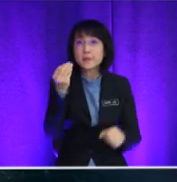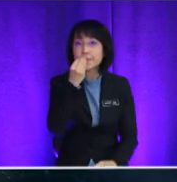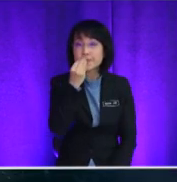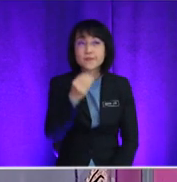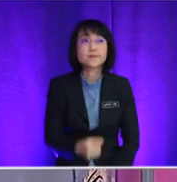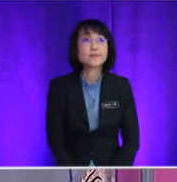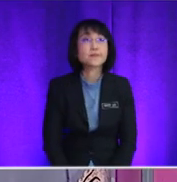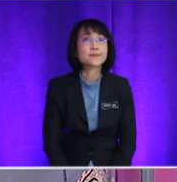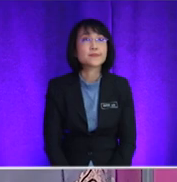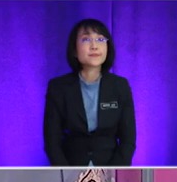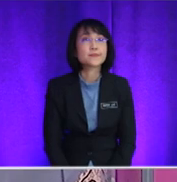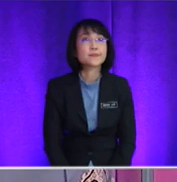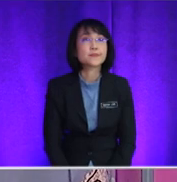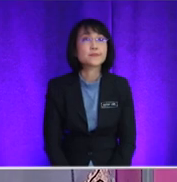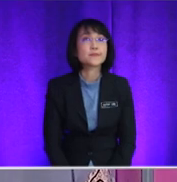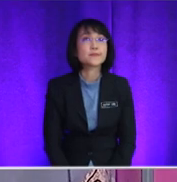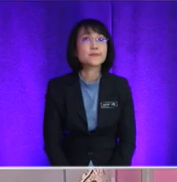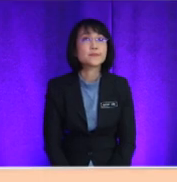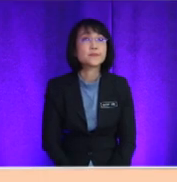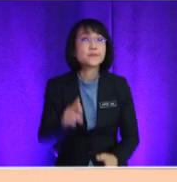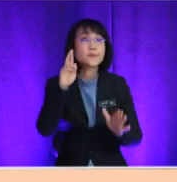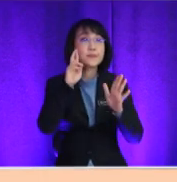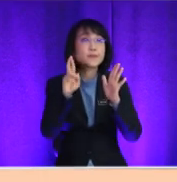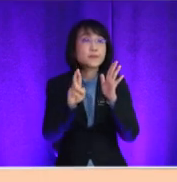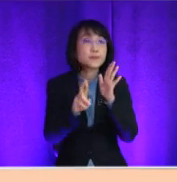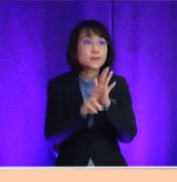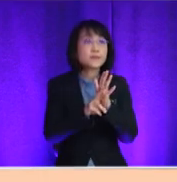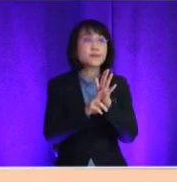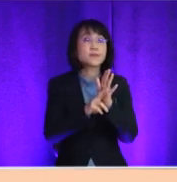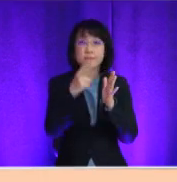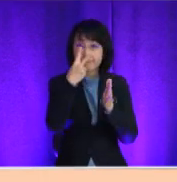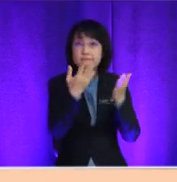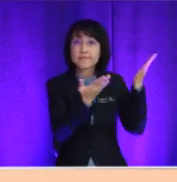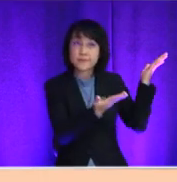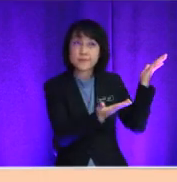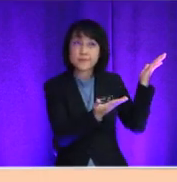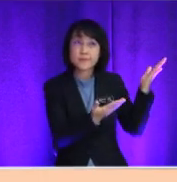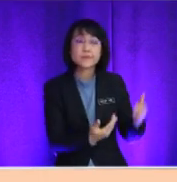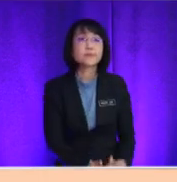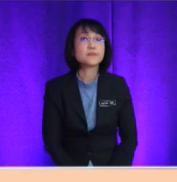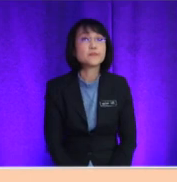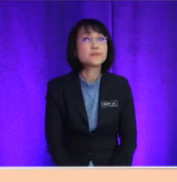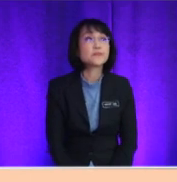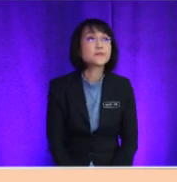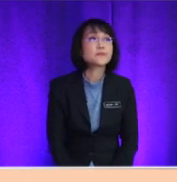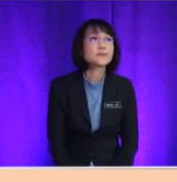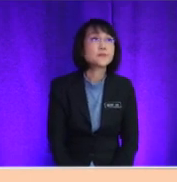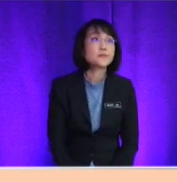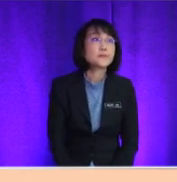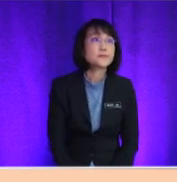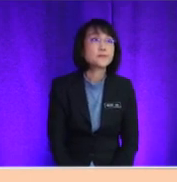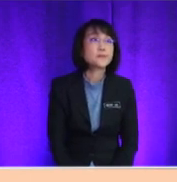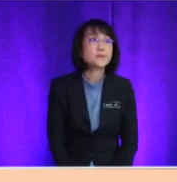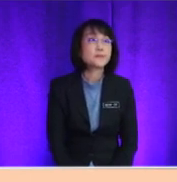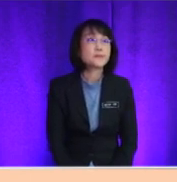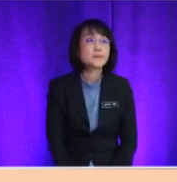menunjukkan cara penyimpanan makanan oleh seorang pengering makanan di sebuah restoran inilah gambar kompetisi sejuk Yang